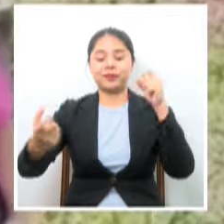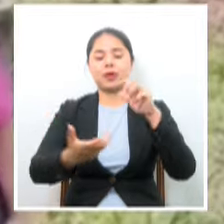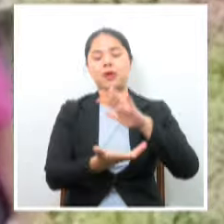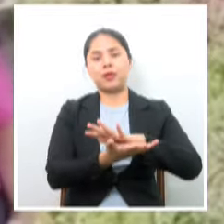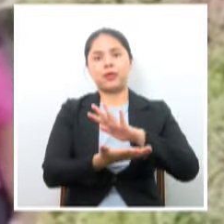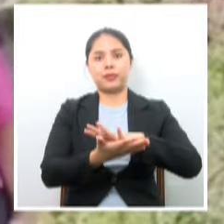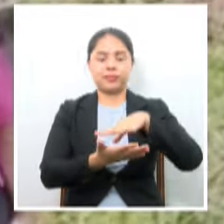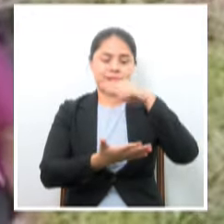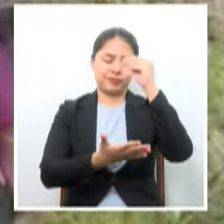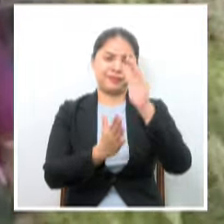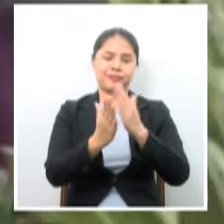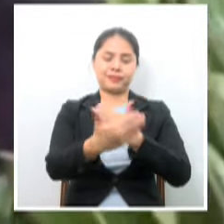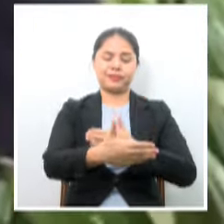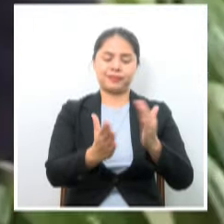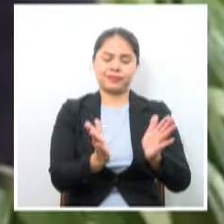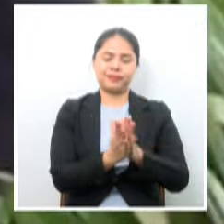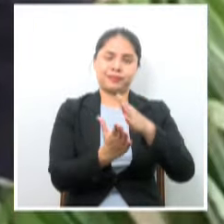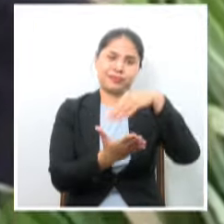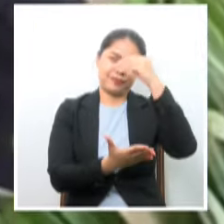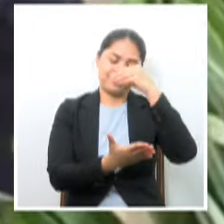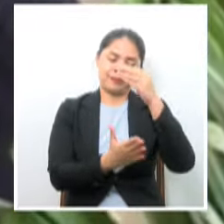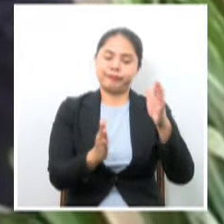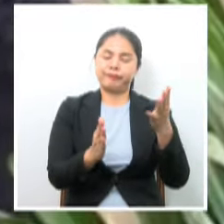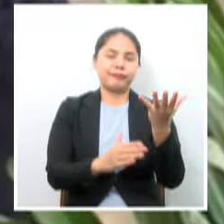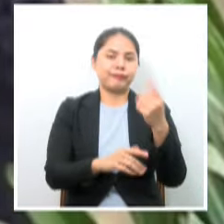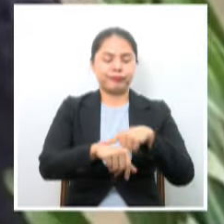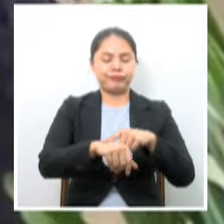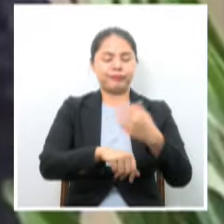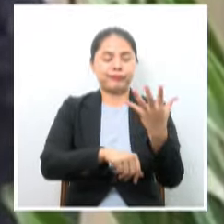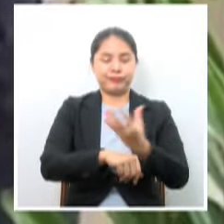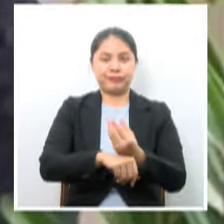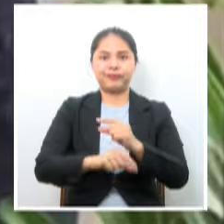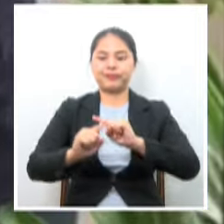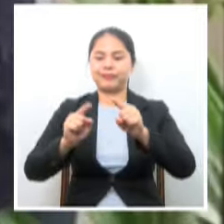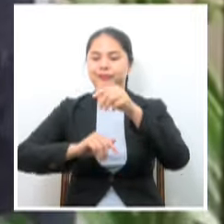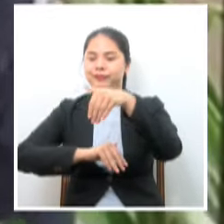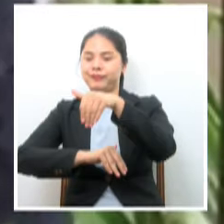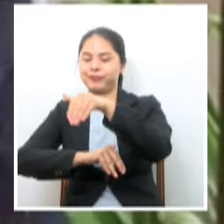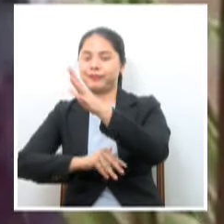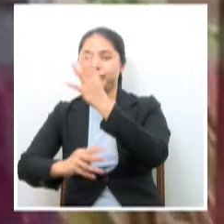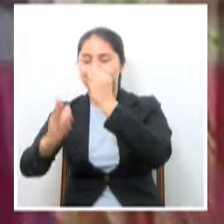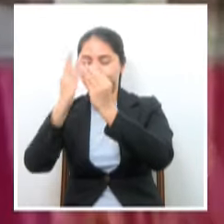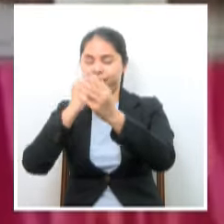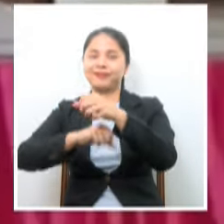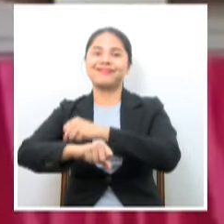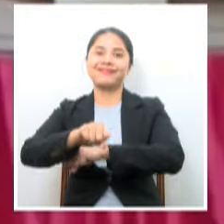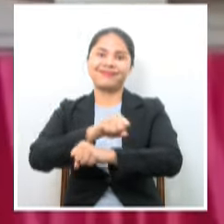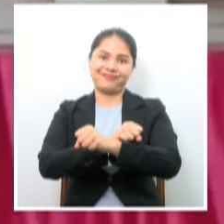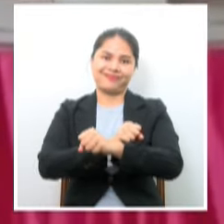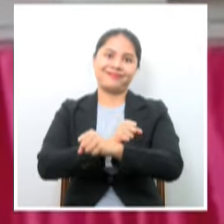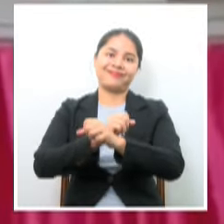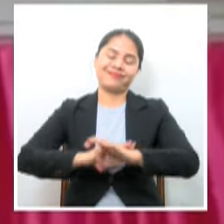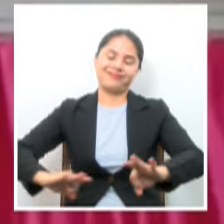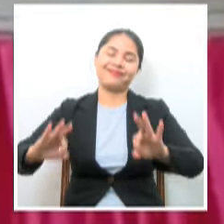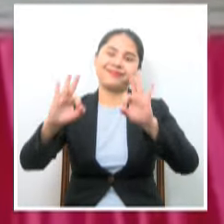พิ่มเวลารู้กิจกรรมตามนโยบายกระทรวงศึกษาธิการ V Vocational